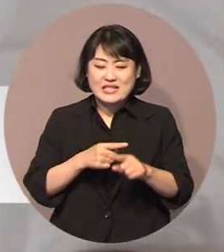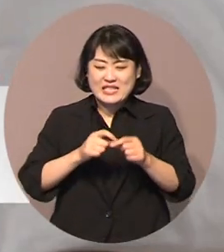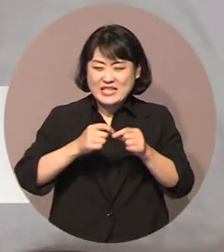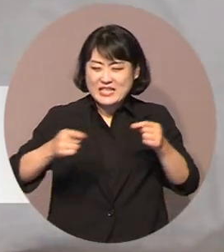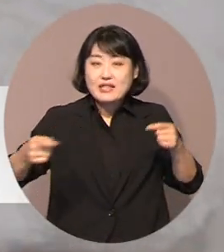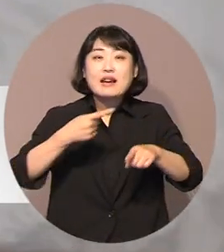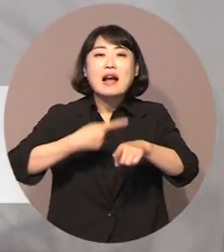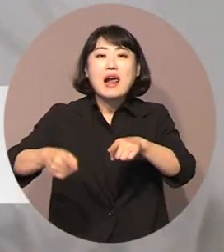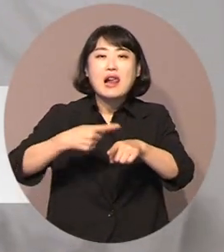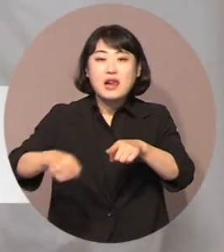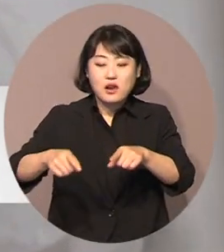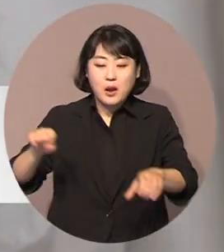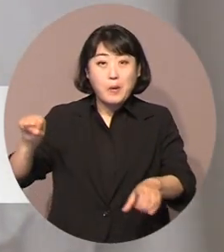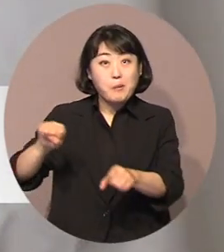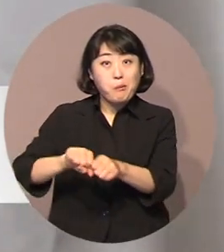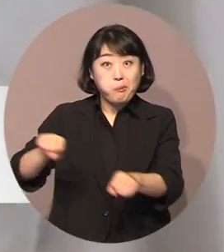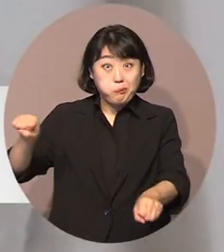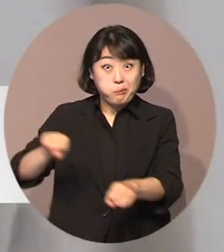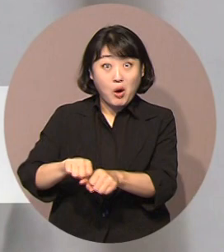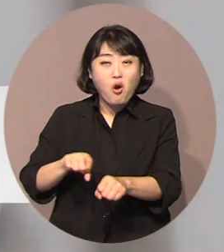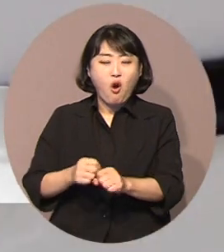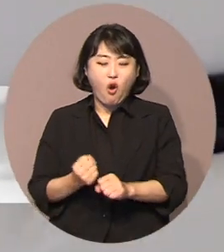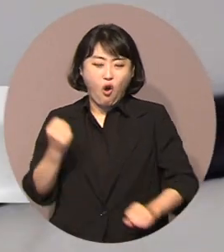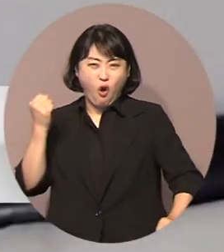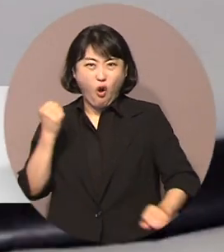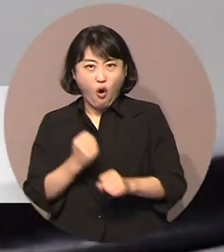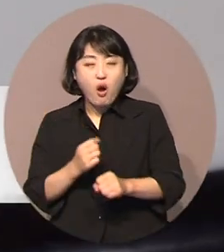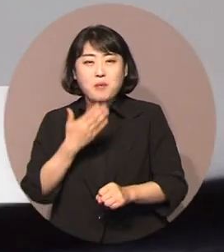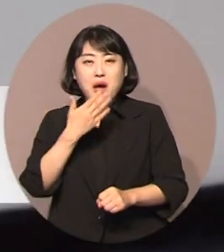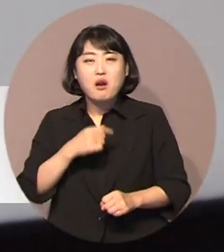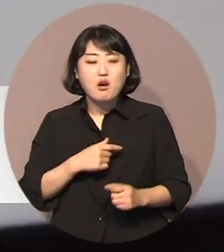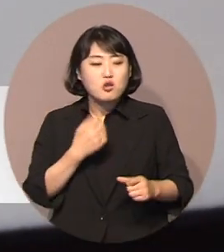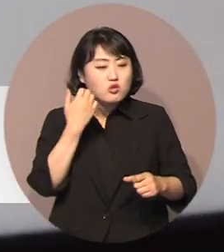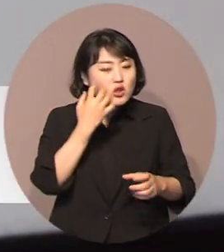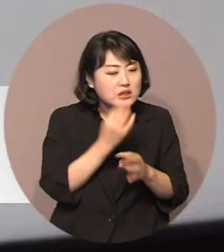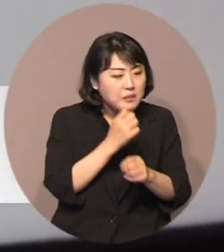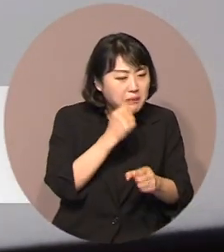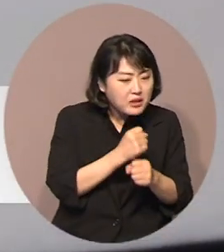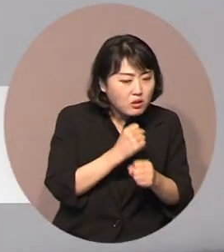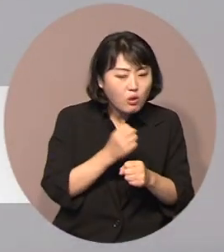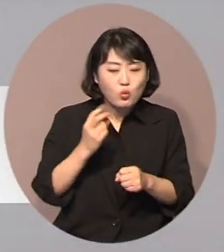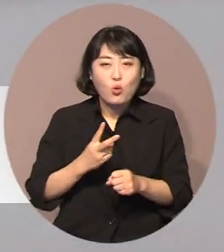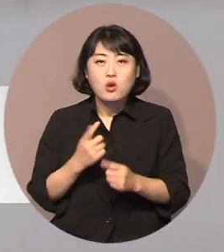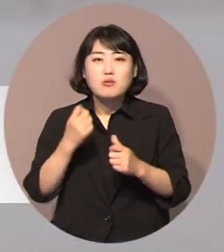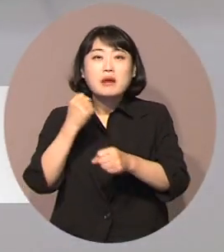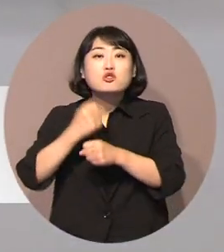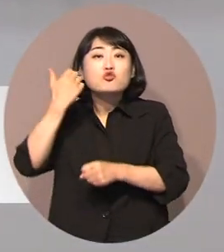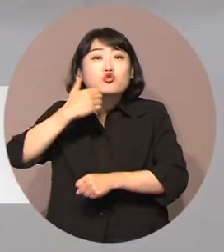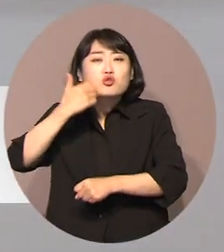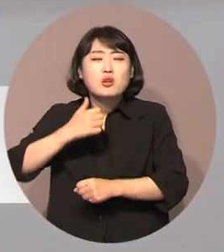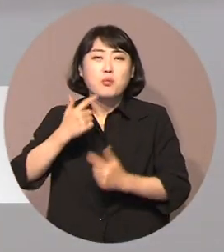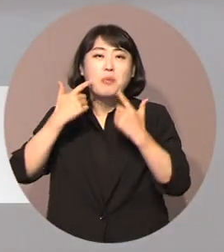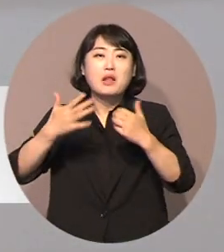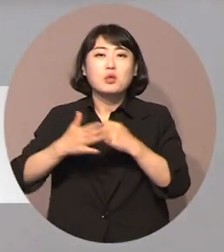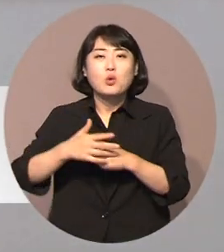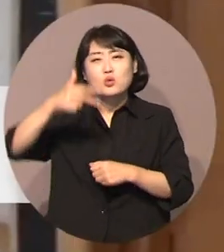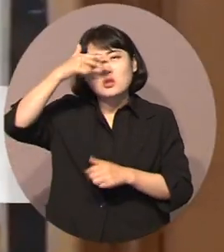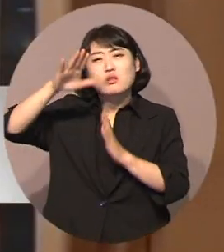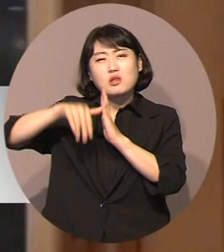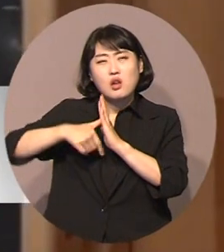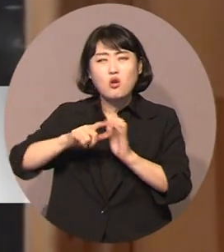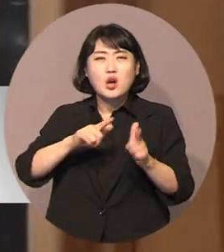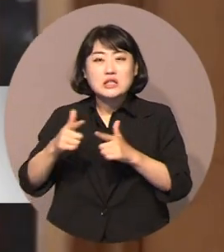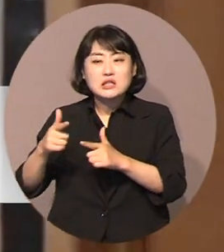긴 칼과 칼집의 경우 제작연대와 제작자가 분명하고 조선시대 군용도검에 전통 제작기법에